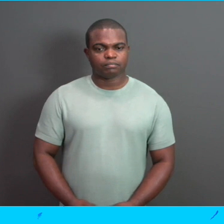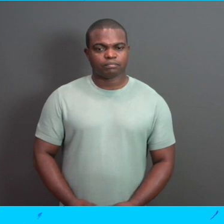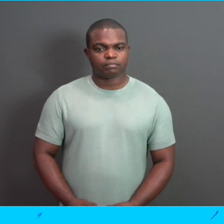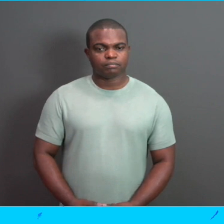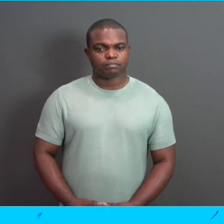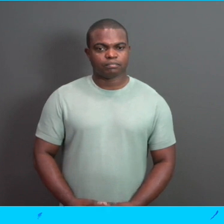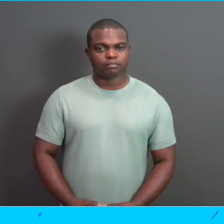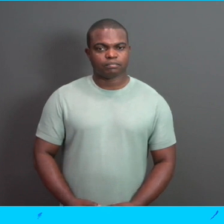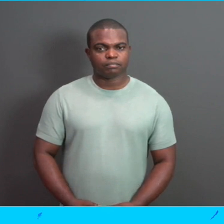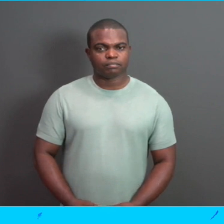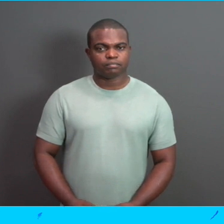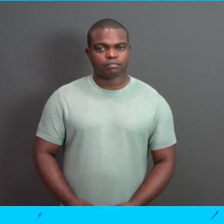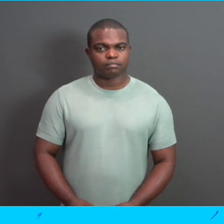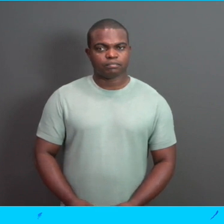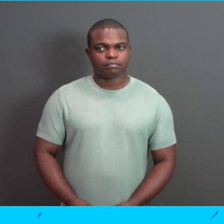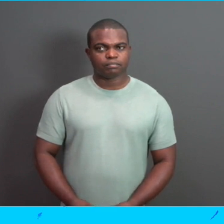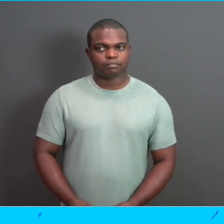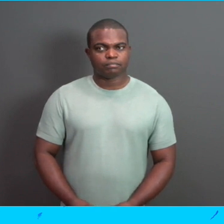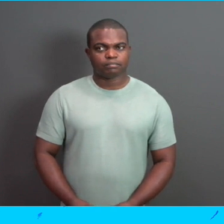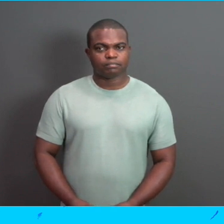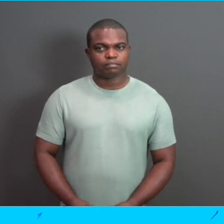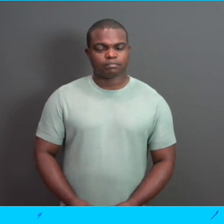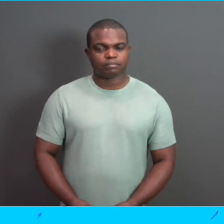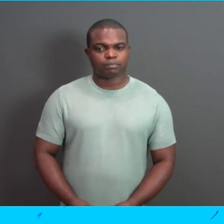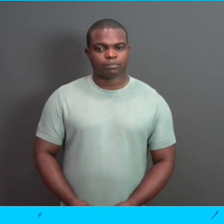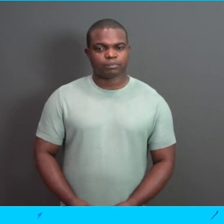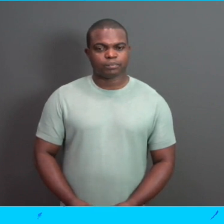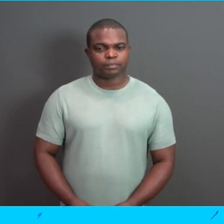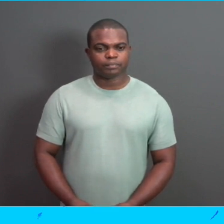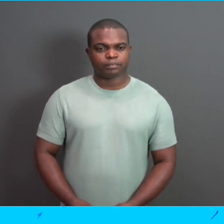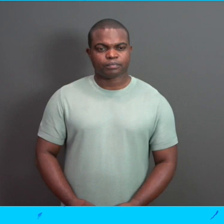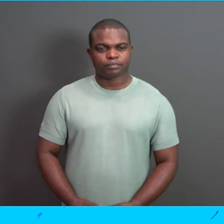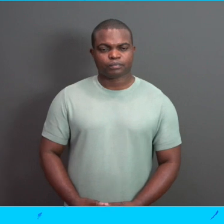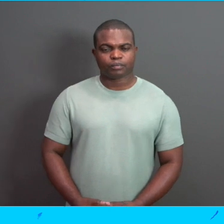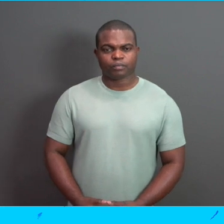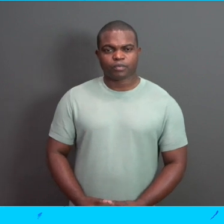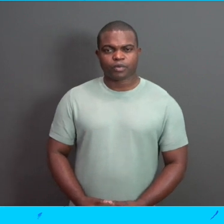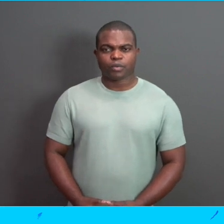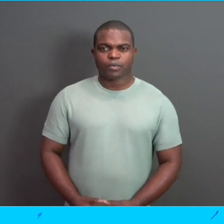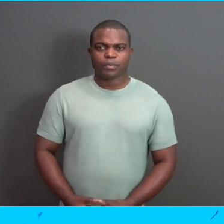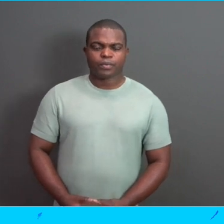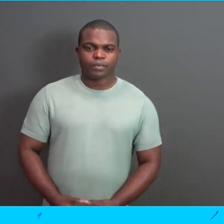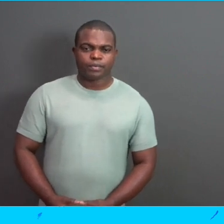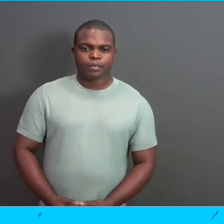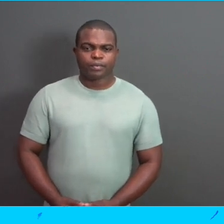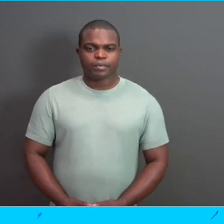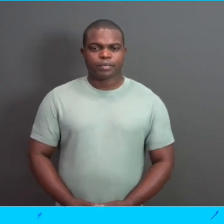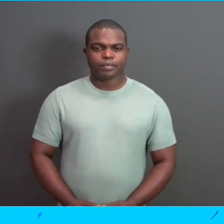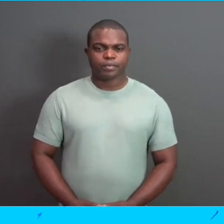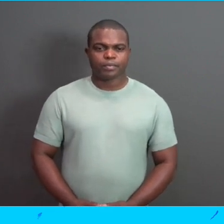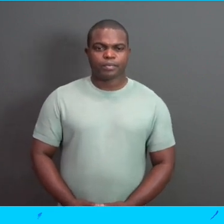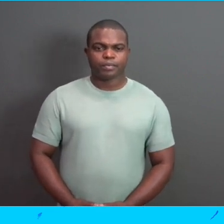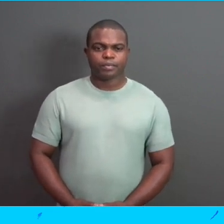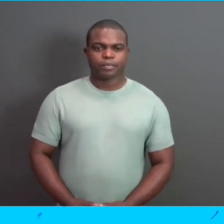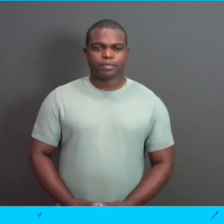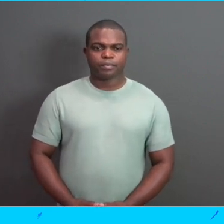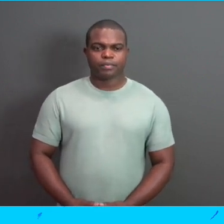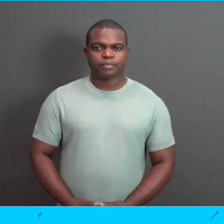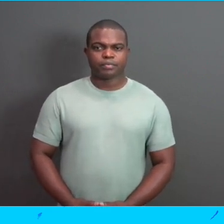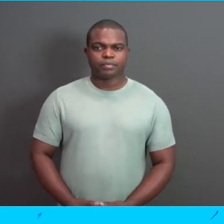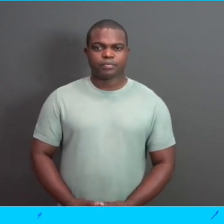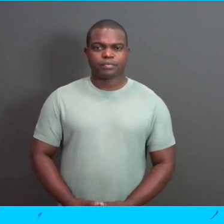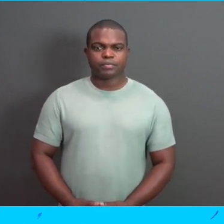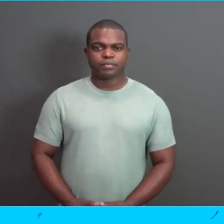pas avoir de transport. Les étudiants, les professeurs sont incapables d'arriver aux écoles.